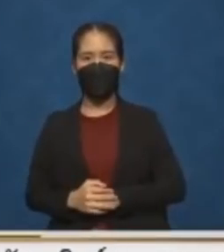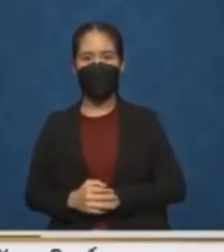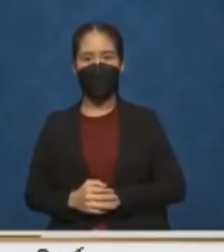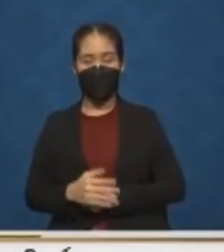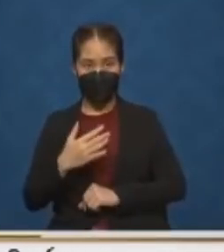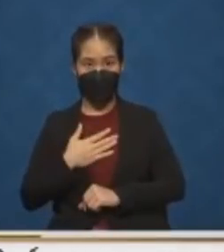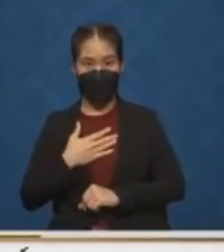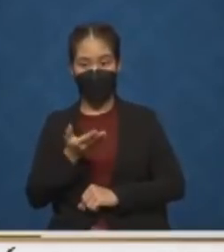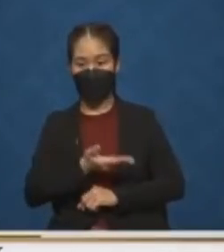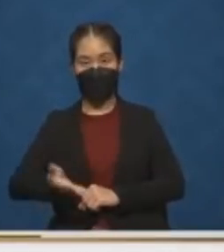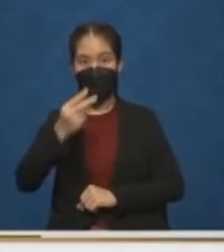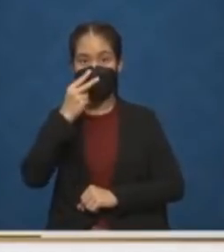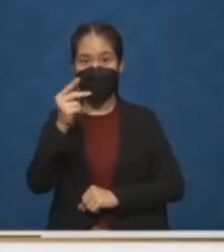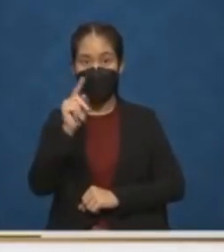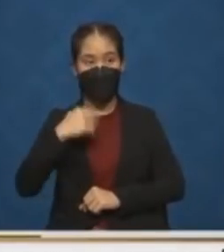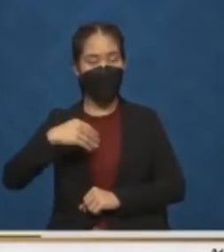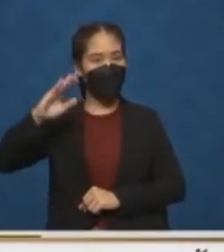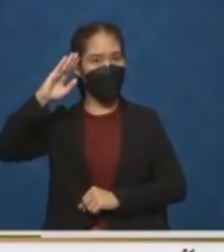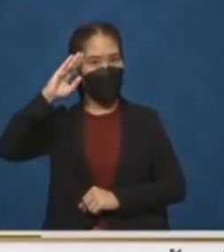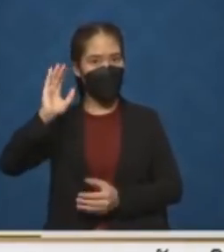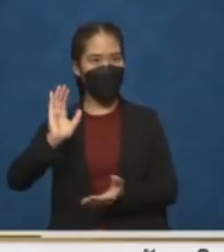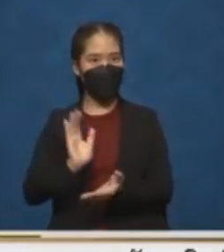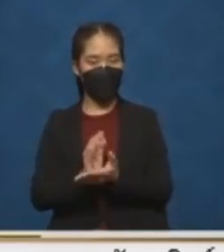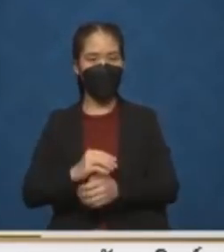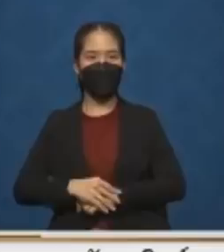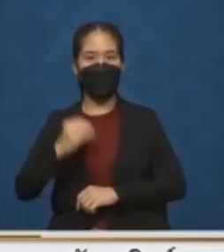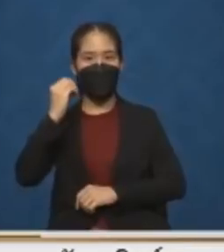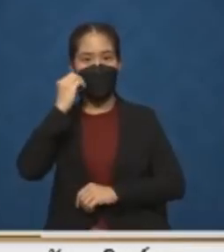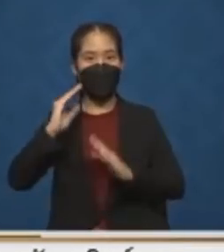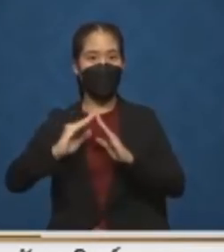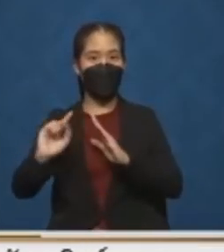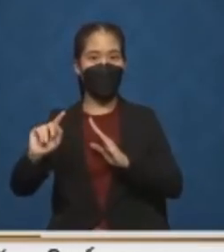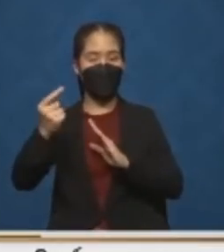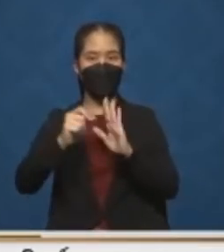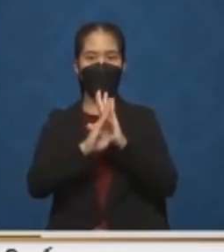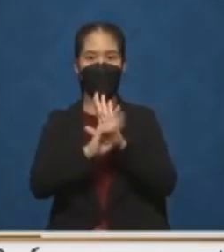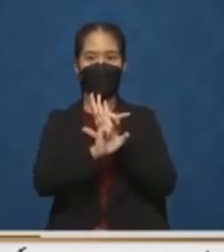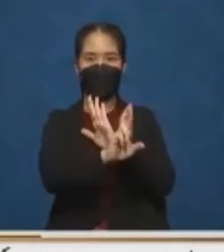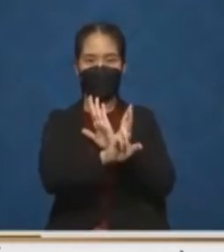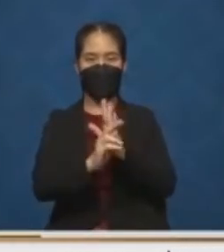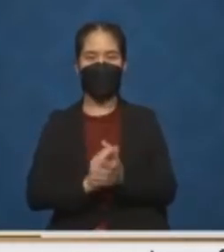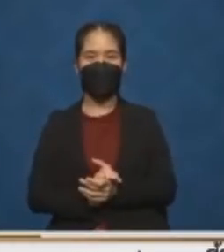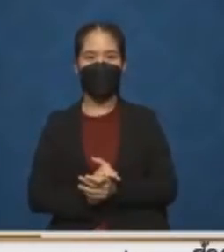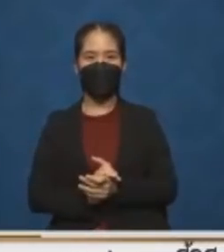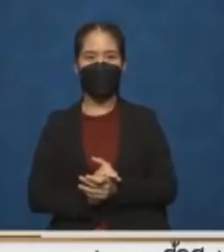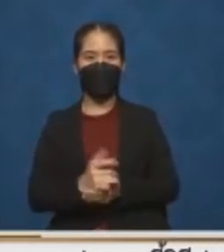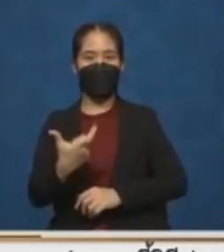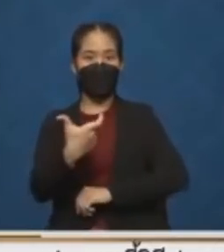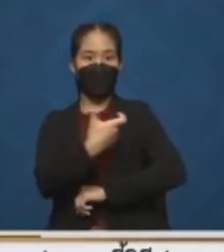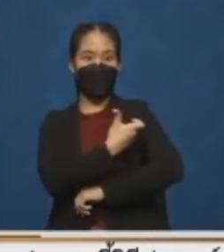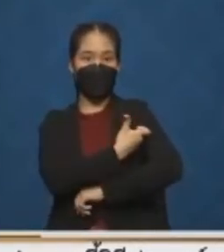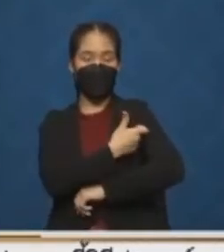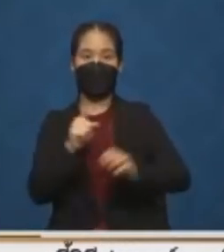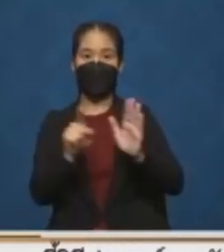ผมชีให้ทานประทานได้เหนวาตำรวจสอบพอบ้านใหม่ใช้พทจัหวดบุริลัมได้ฉีดวักซีนเป็เข็ที่ 3